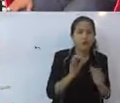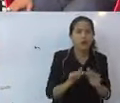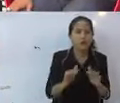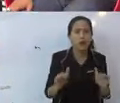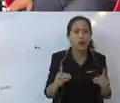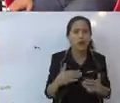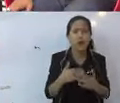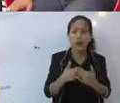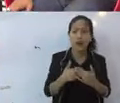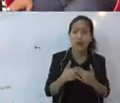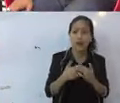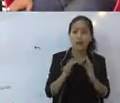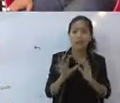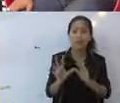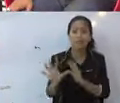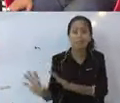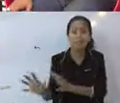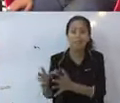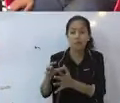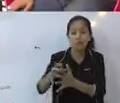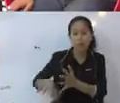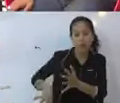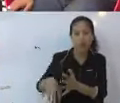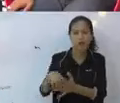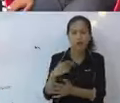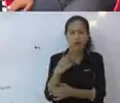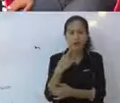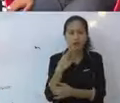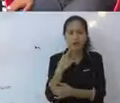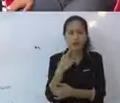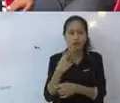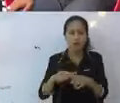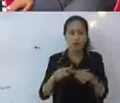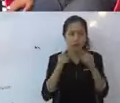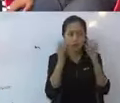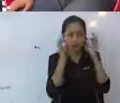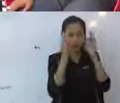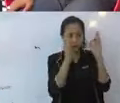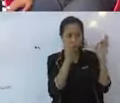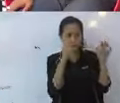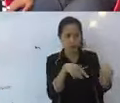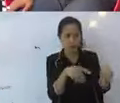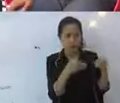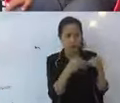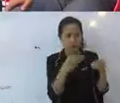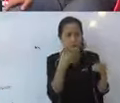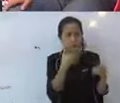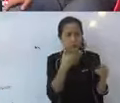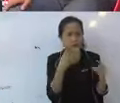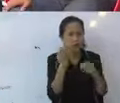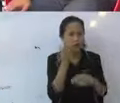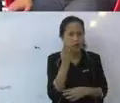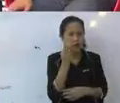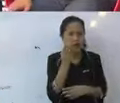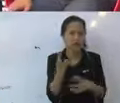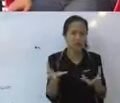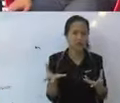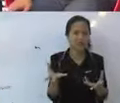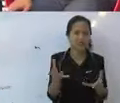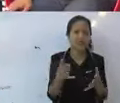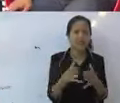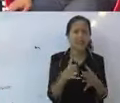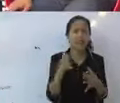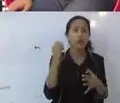po talaga. Ganun lang pala ang technique, ha? Lalo na po kung talagang bata pa yung anak natin. Mm. Kasi pag lumaki na yan...